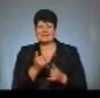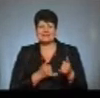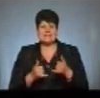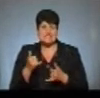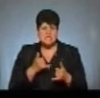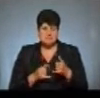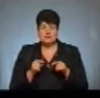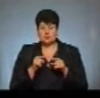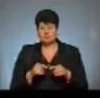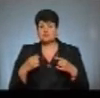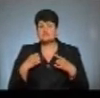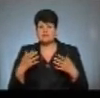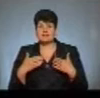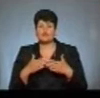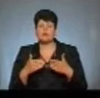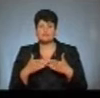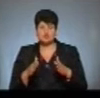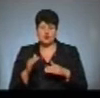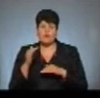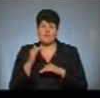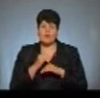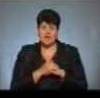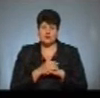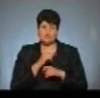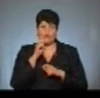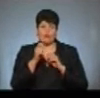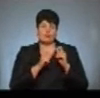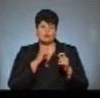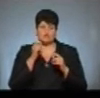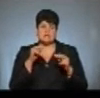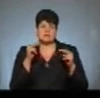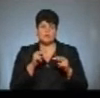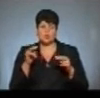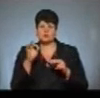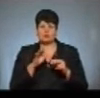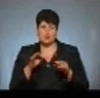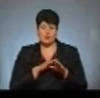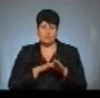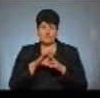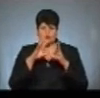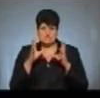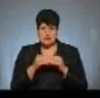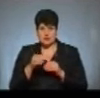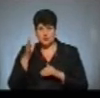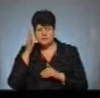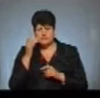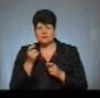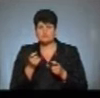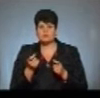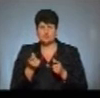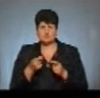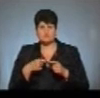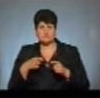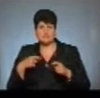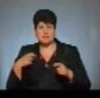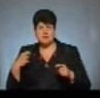власне, і свято випускного вечора, вручення свідоцтв про повну загальну середню освіту дещо